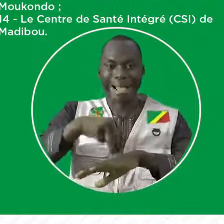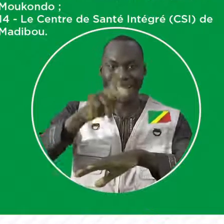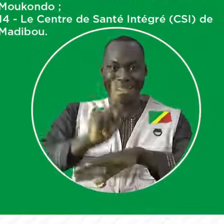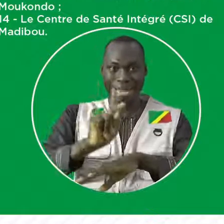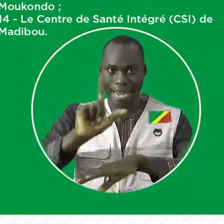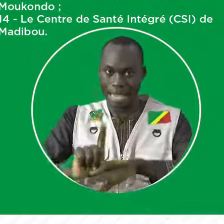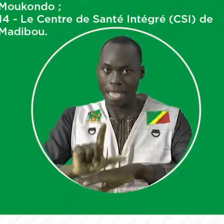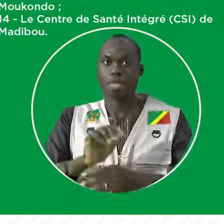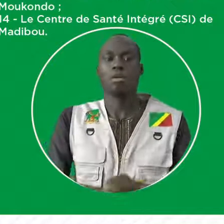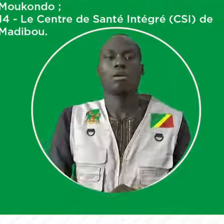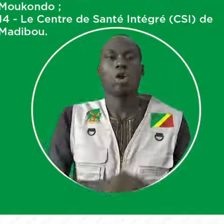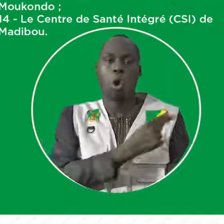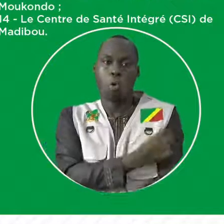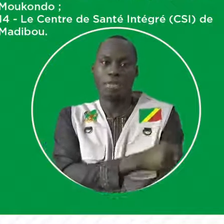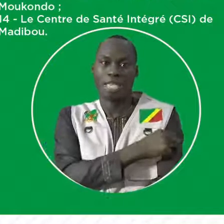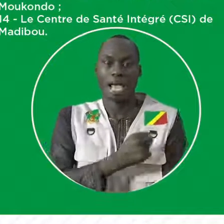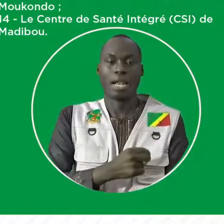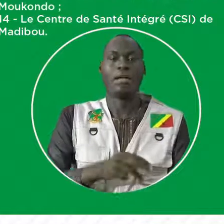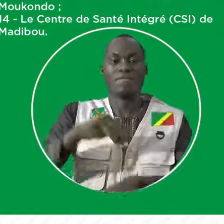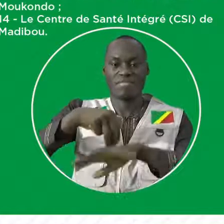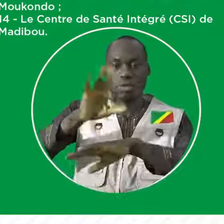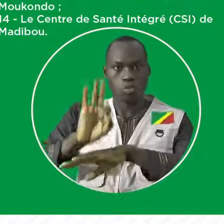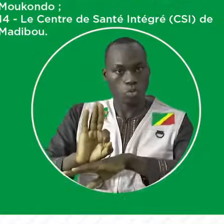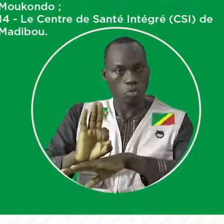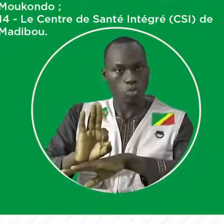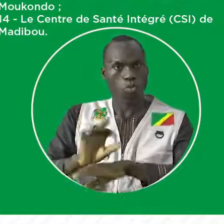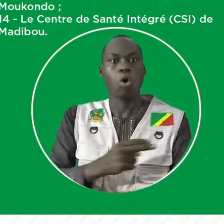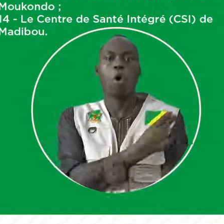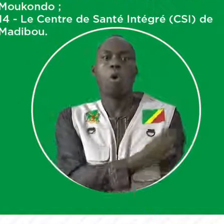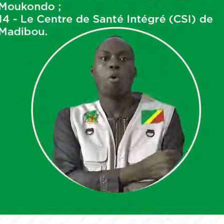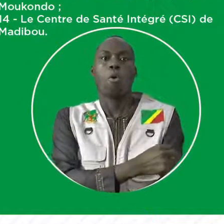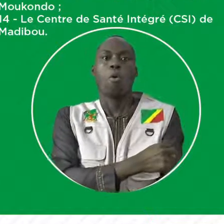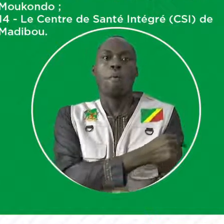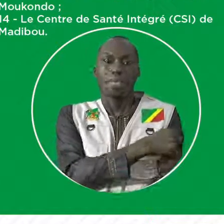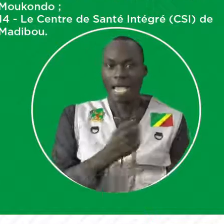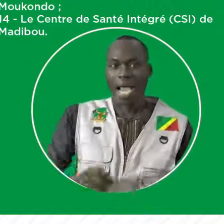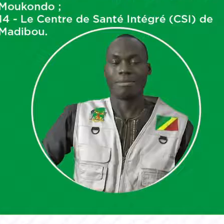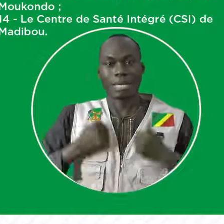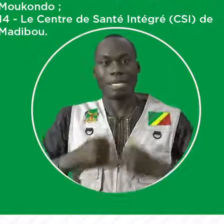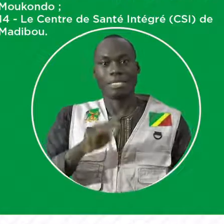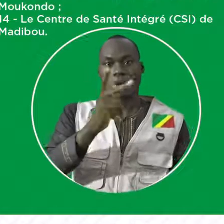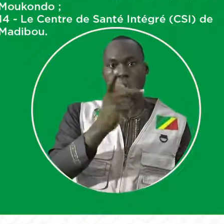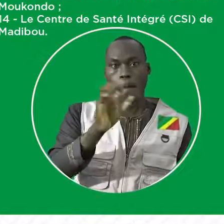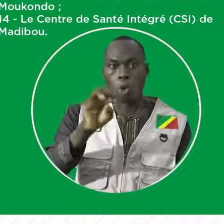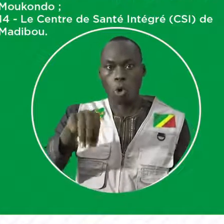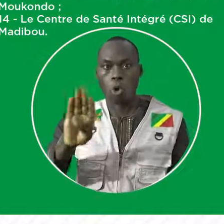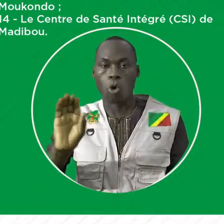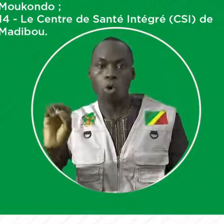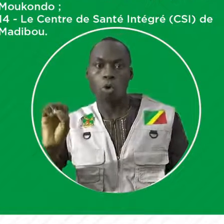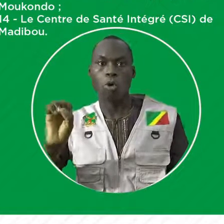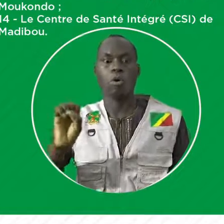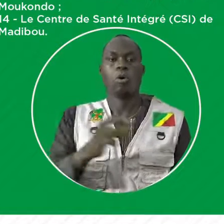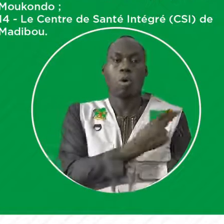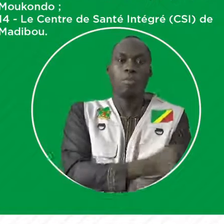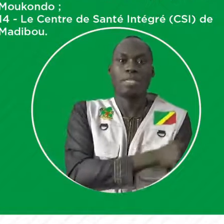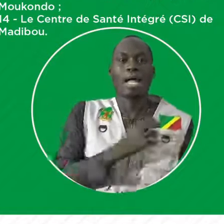Makelekele, l'hôpital de base de Mfilou, le centre de santé intégré de Nkombo, le centre